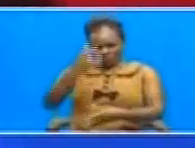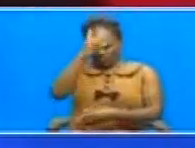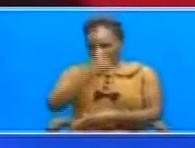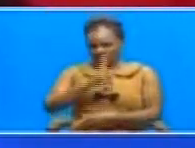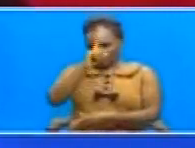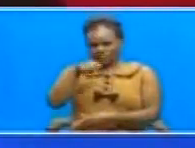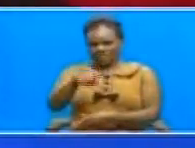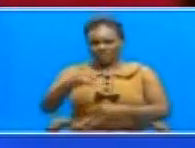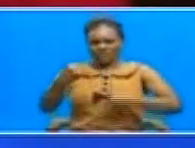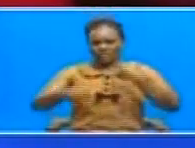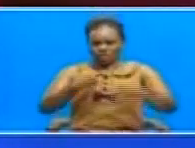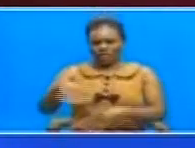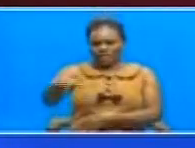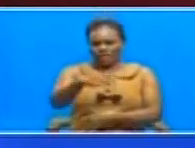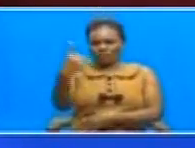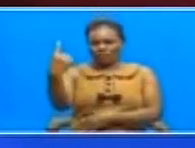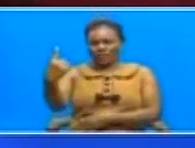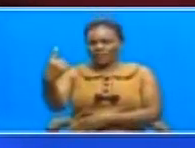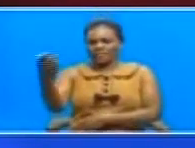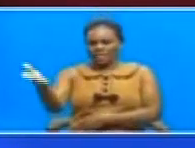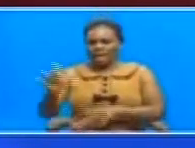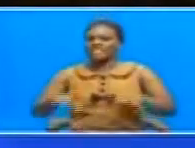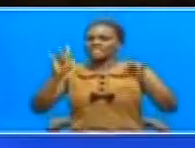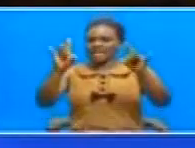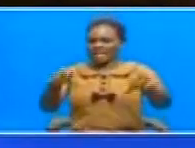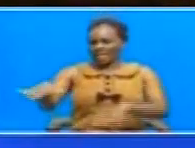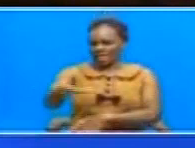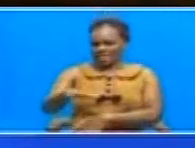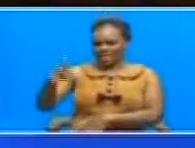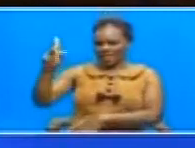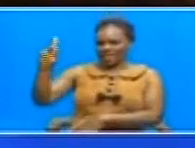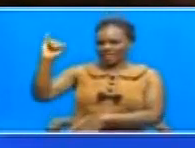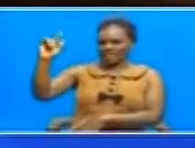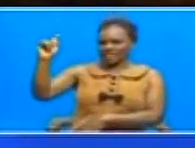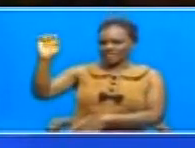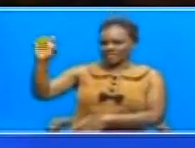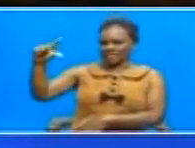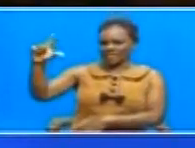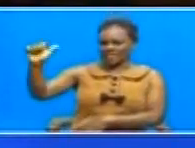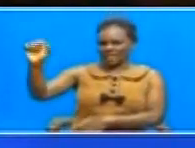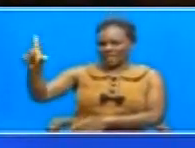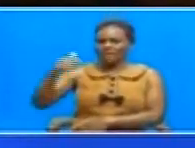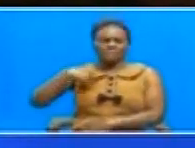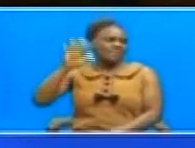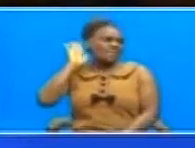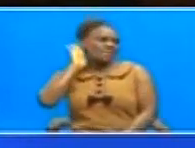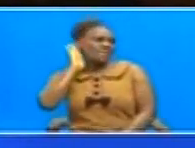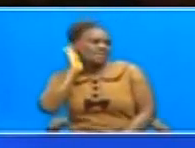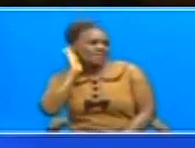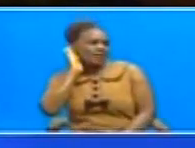alipompata kilivinjari eneo moja la kustarehe mjini Kitengela. So mimi nilipata habari kwamba